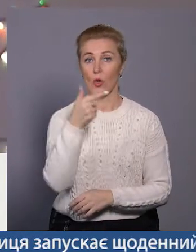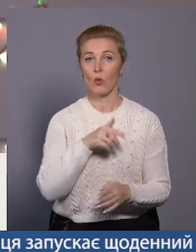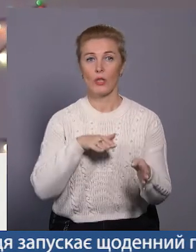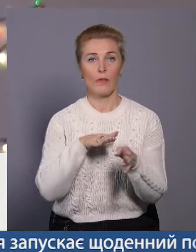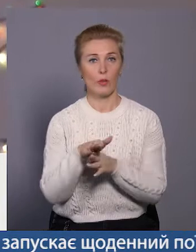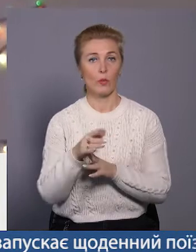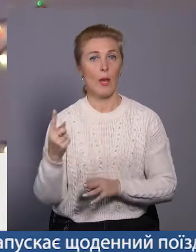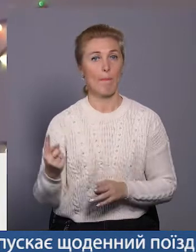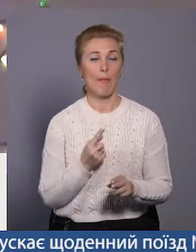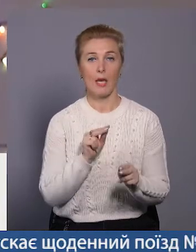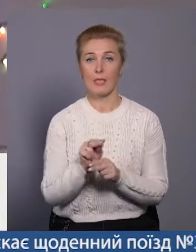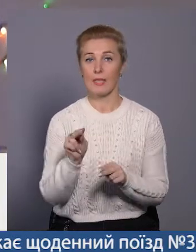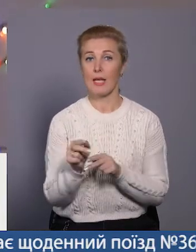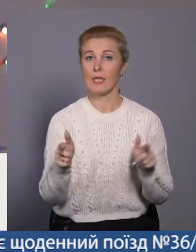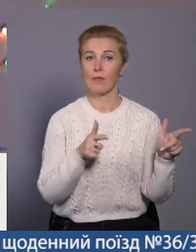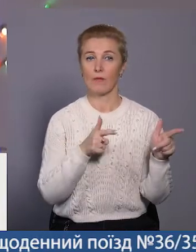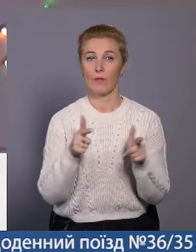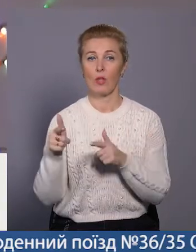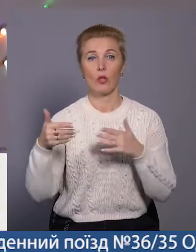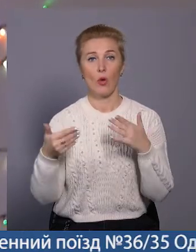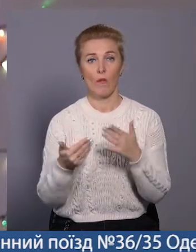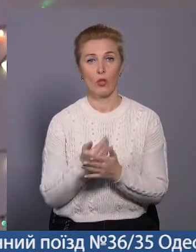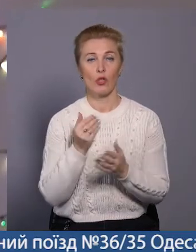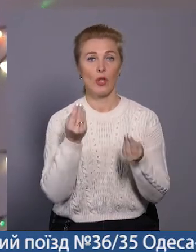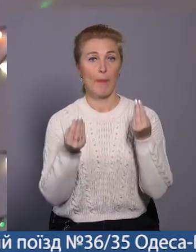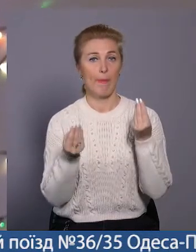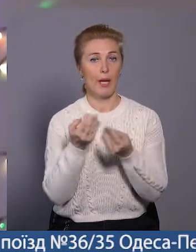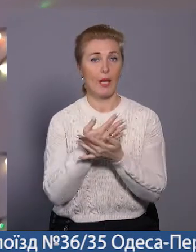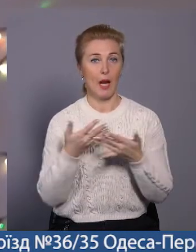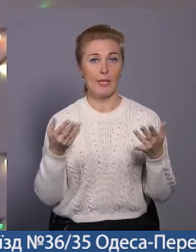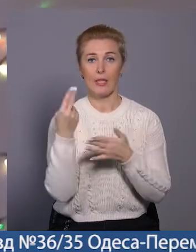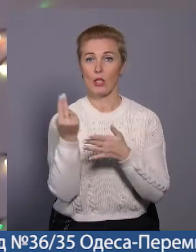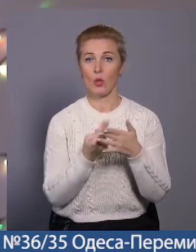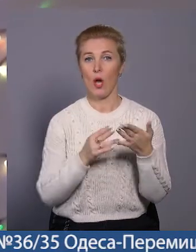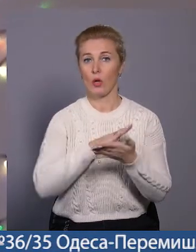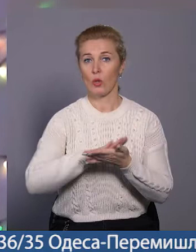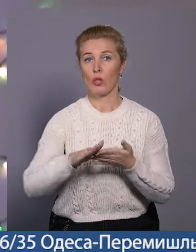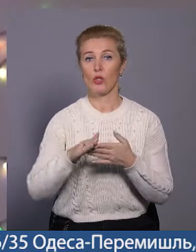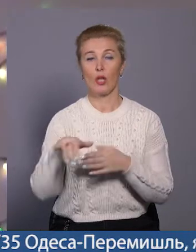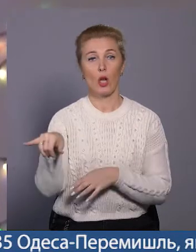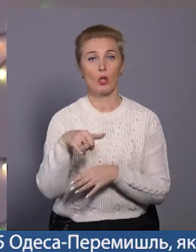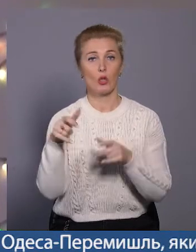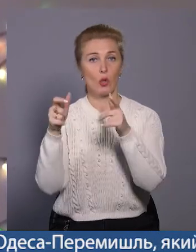відбудуться майстерки з виготовлення новорічних прикрас та розпису екологічних торбинок.